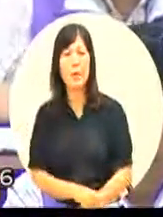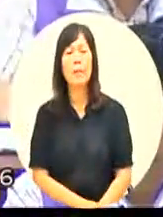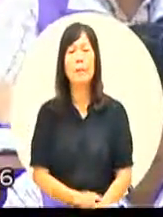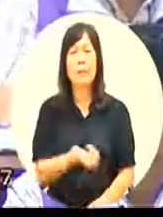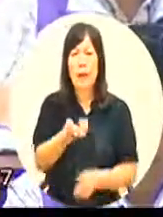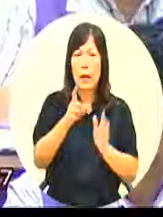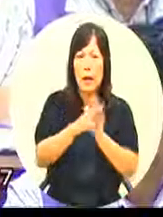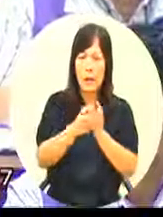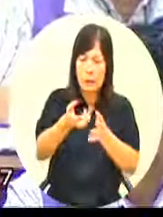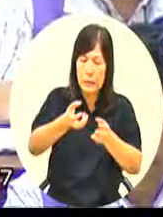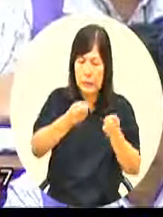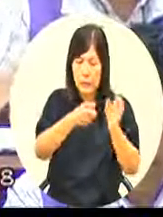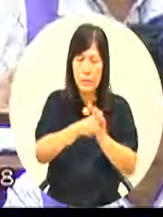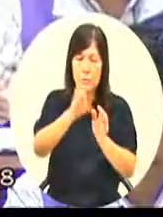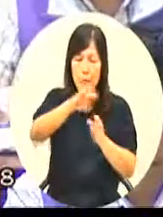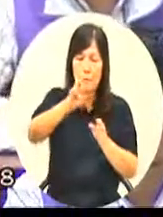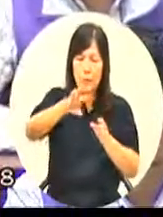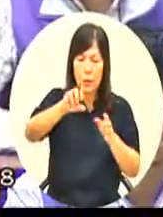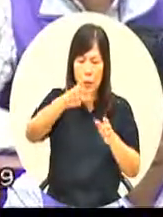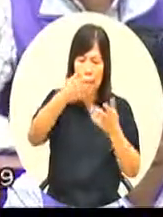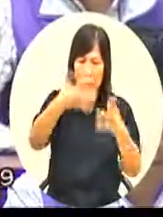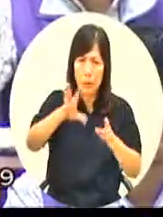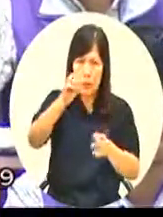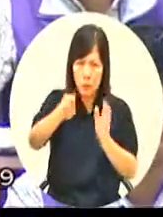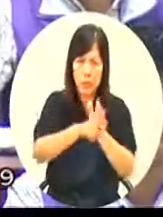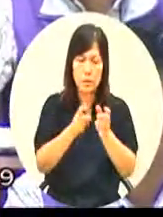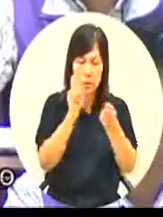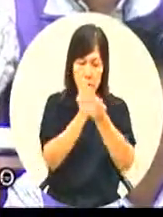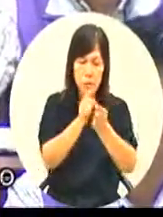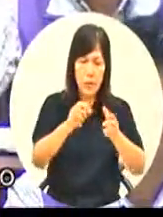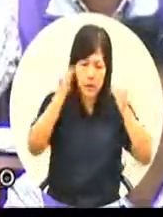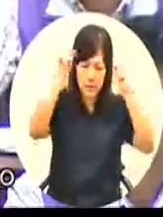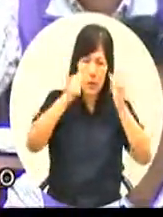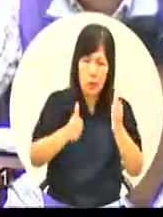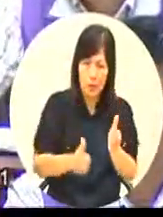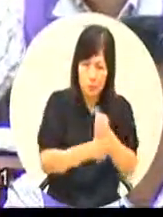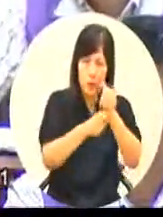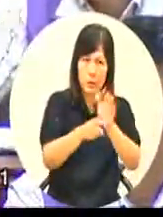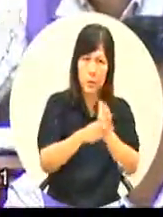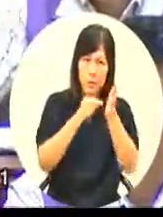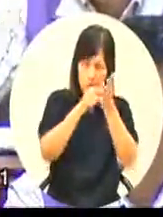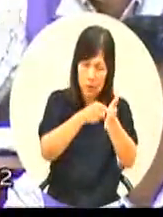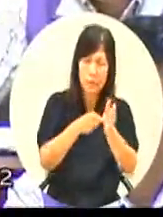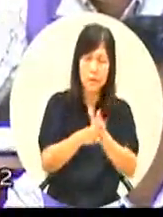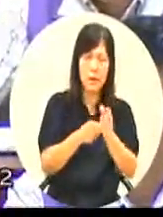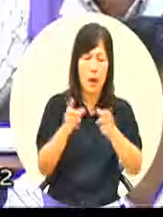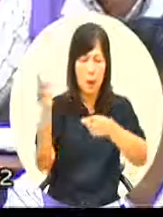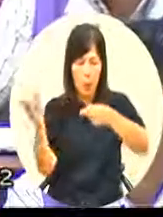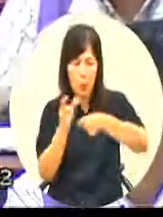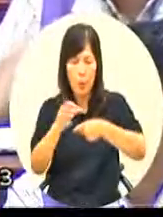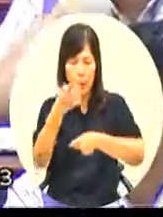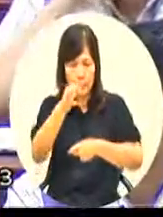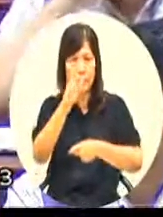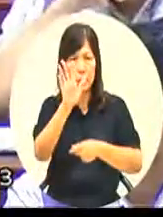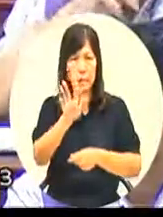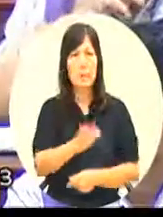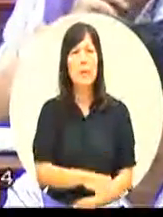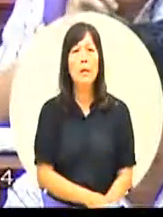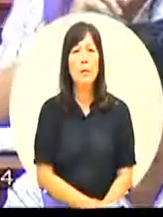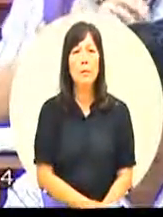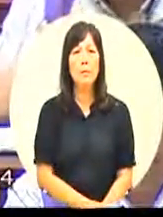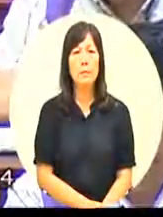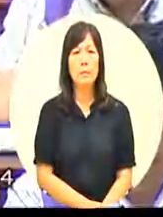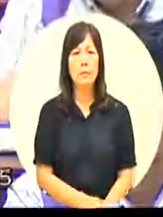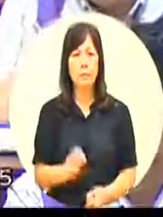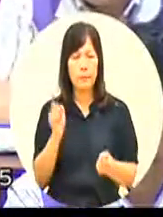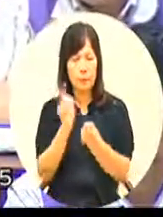到的这个3500多万是准备要跟体育署来申请这个灾付的一个灾损的一个金额了哈。那针对这个议